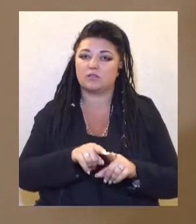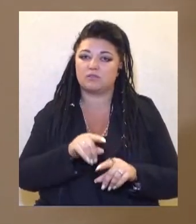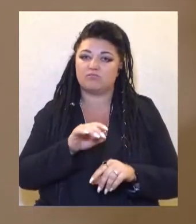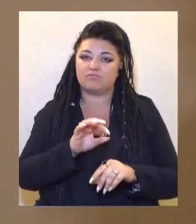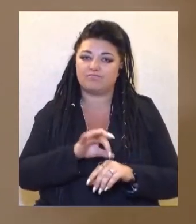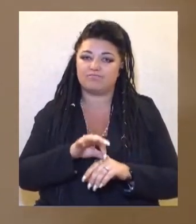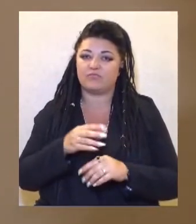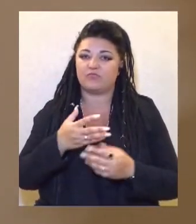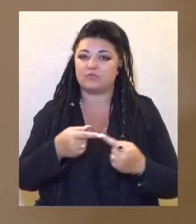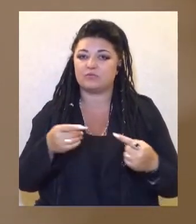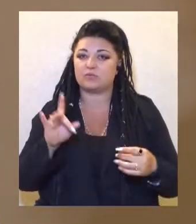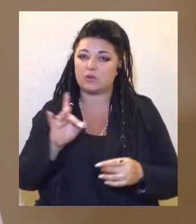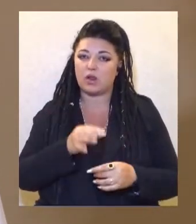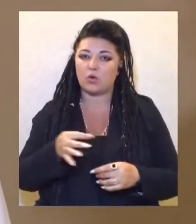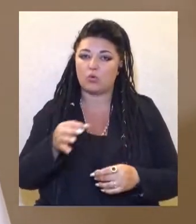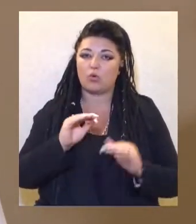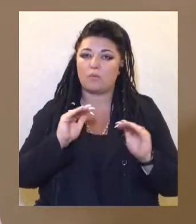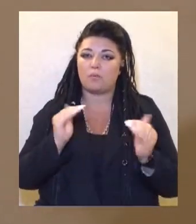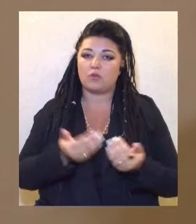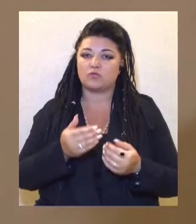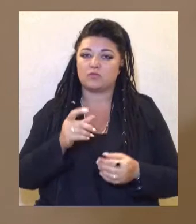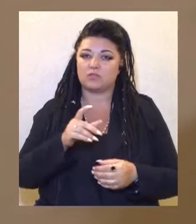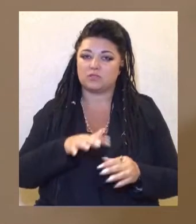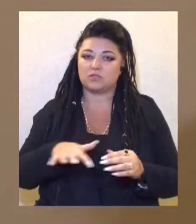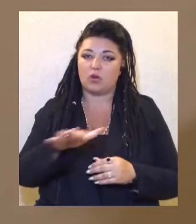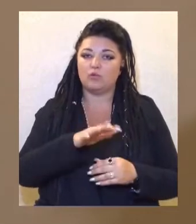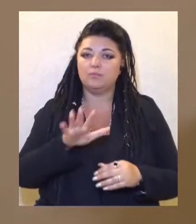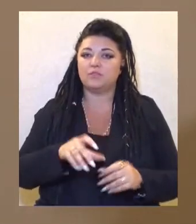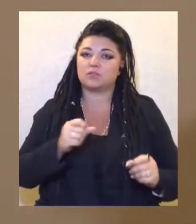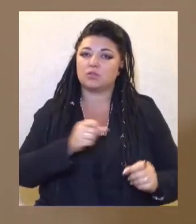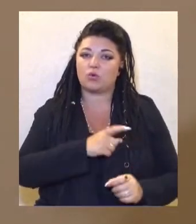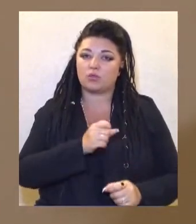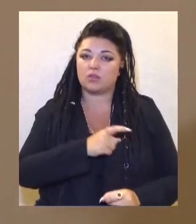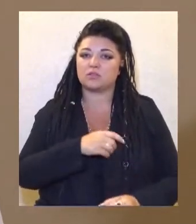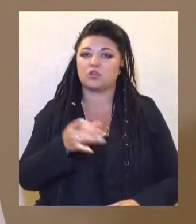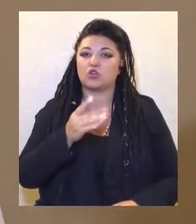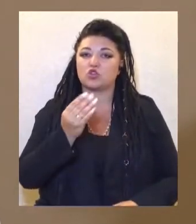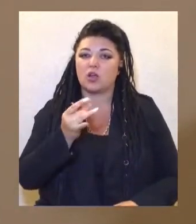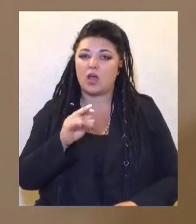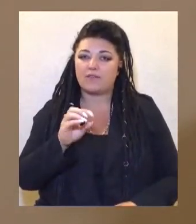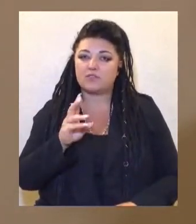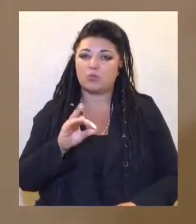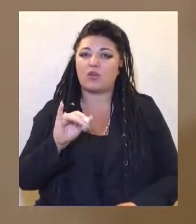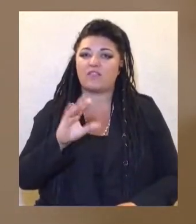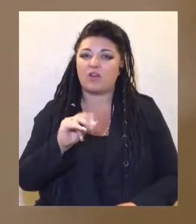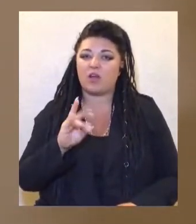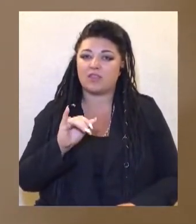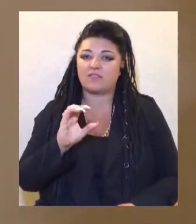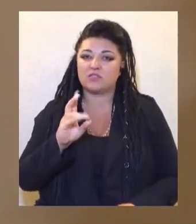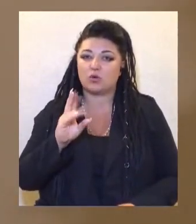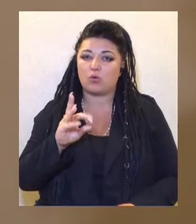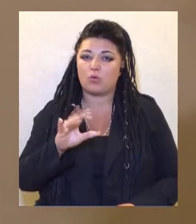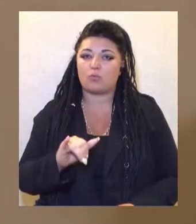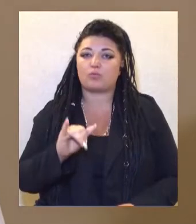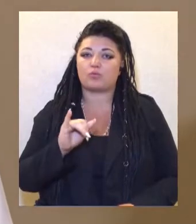введені обмежувальні заходи. В місті Одесі, в Ліманському районі, Ширяївському, Іванівському наразі діти не